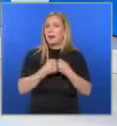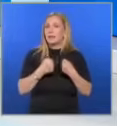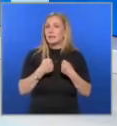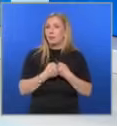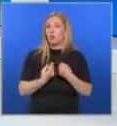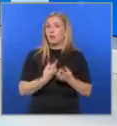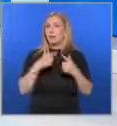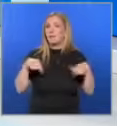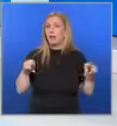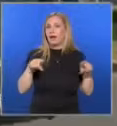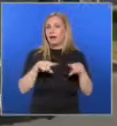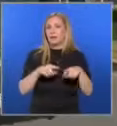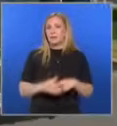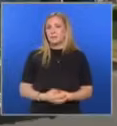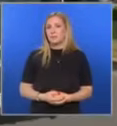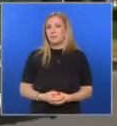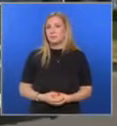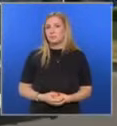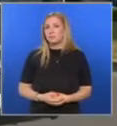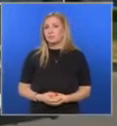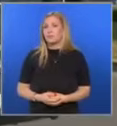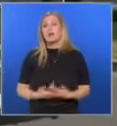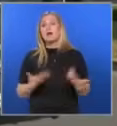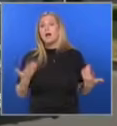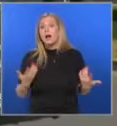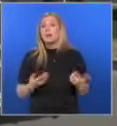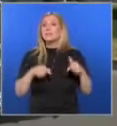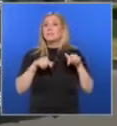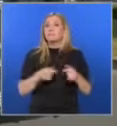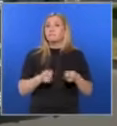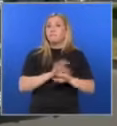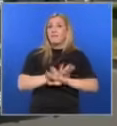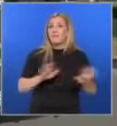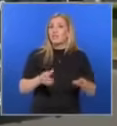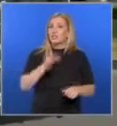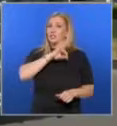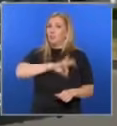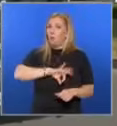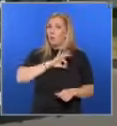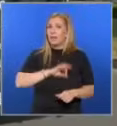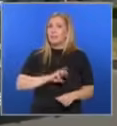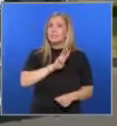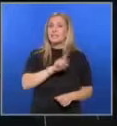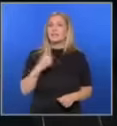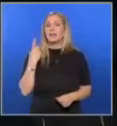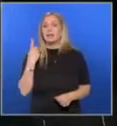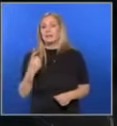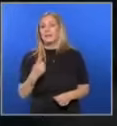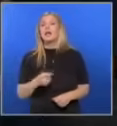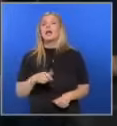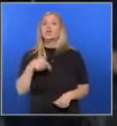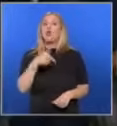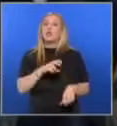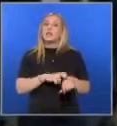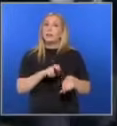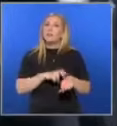на Шампионската лига. Двубоят в Разград завърши с победа за Орлите с 3-1. За реванша Георги Дременджиев ще може